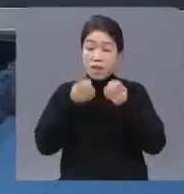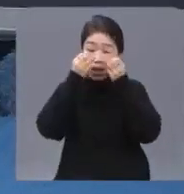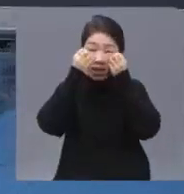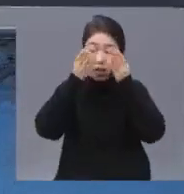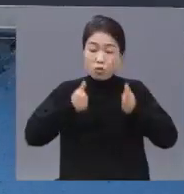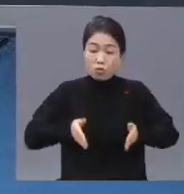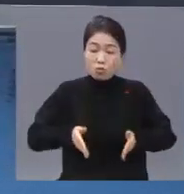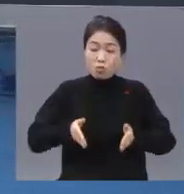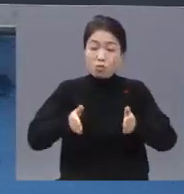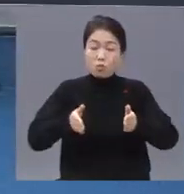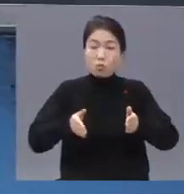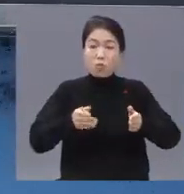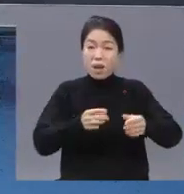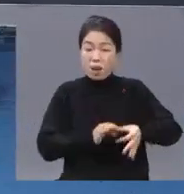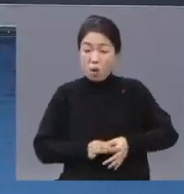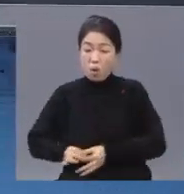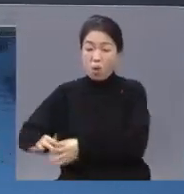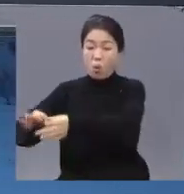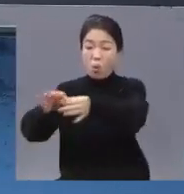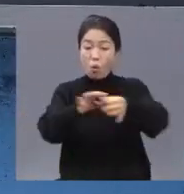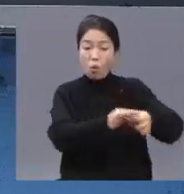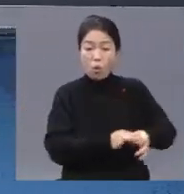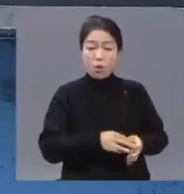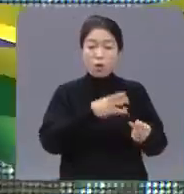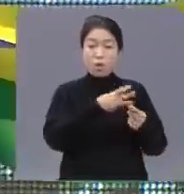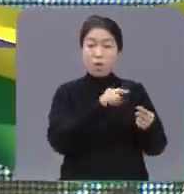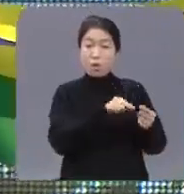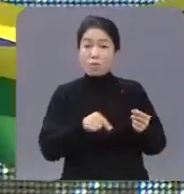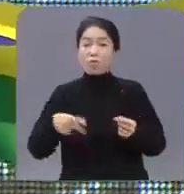난 광주 외곽 삼순환도로 2구간입니다